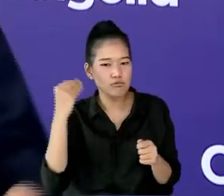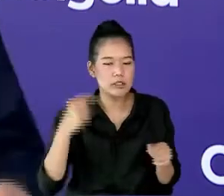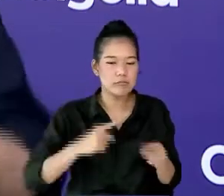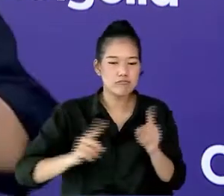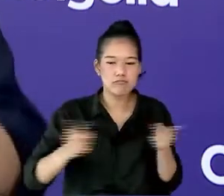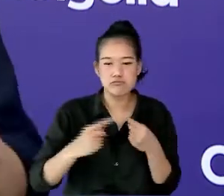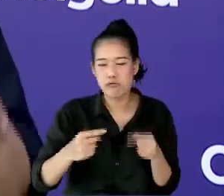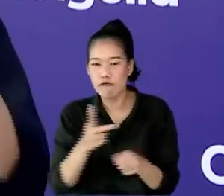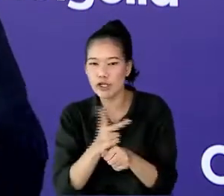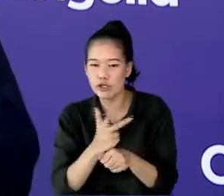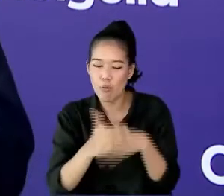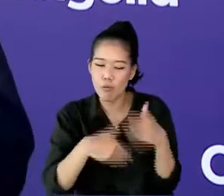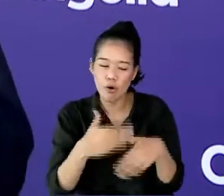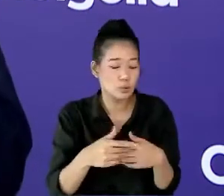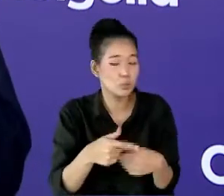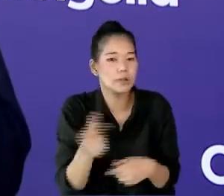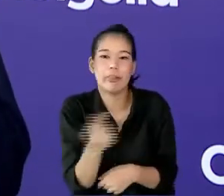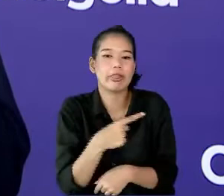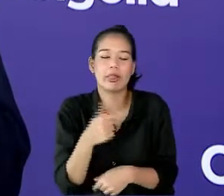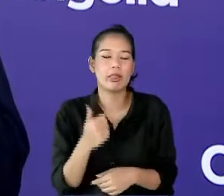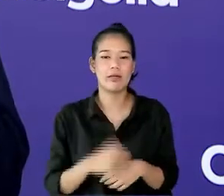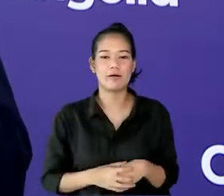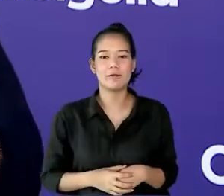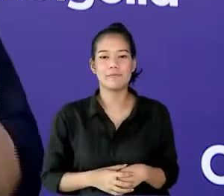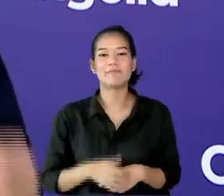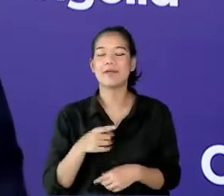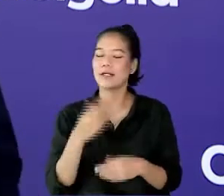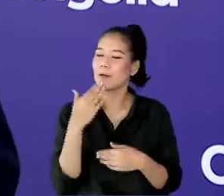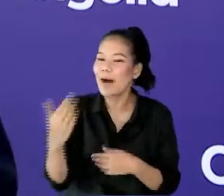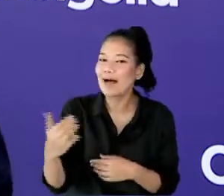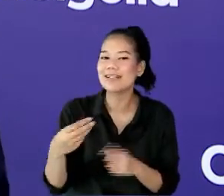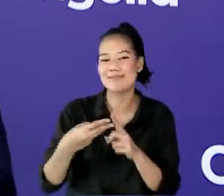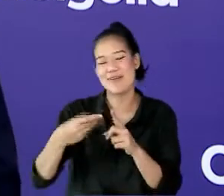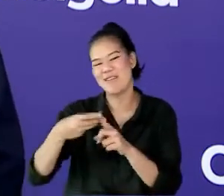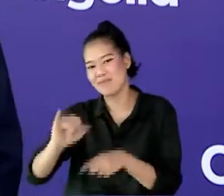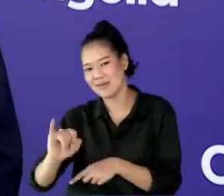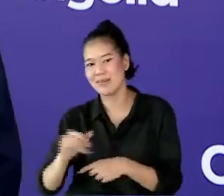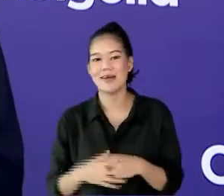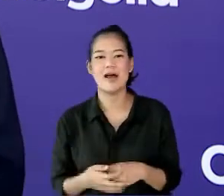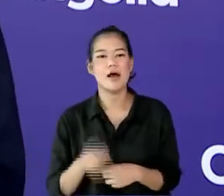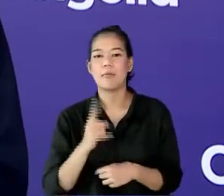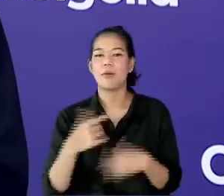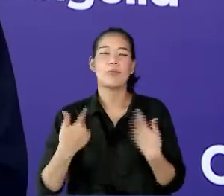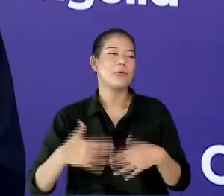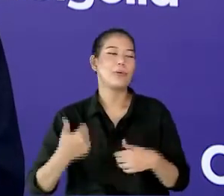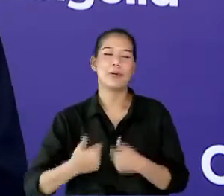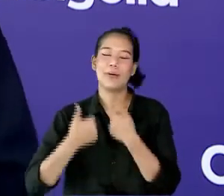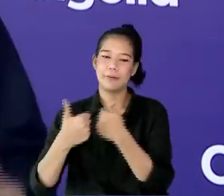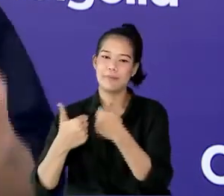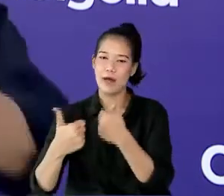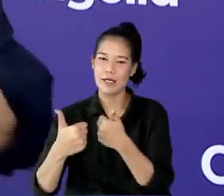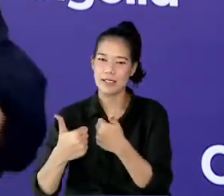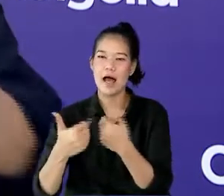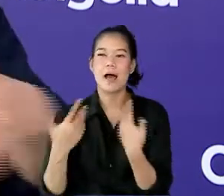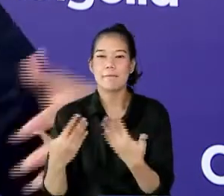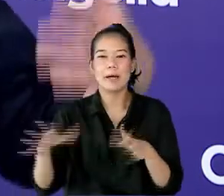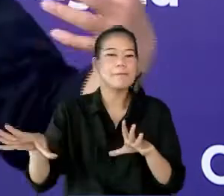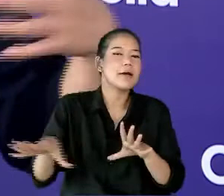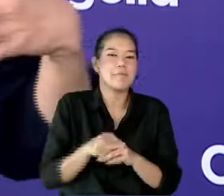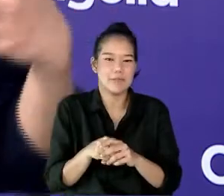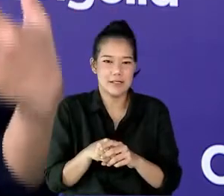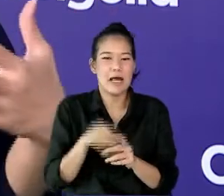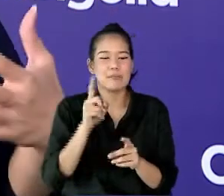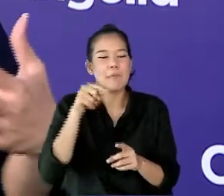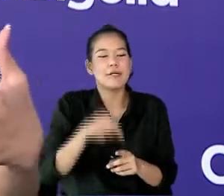kemudian bikin videonya cepet banget ya. Okay. Jadi terima kasih banyak karena luar biasa ya. Ini partisipasi ini kan